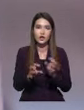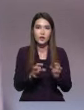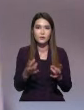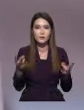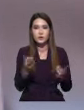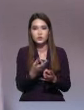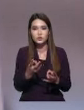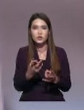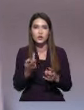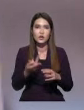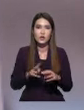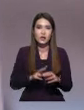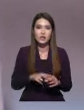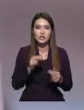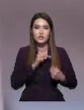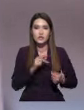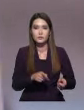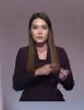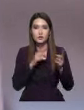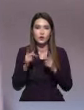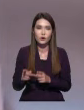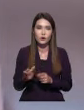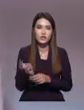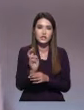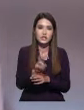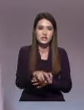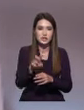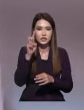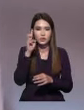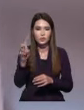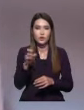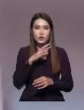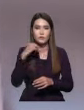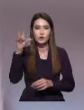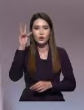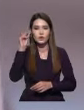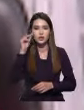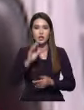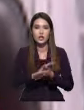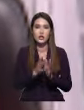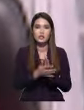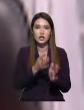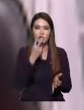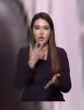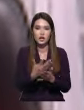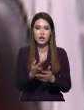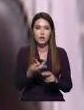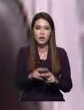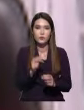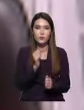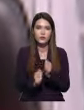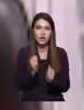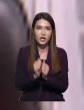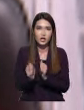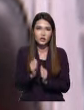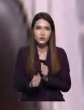Бұл дегеніміз елімізге көшіп келушілердің санынан көшіп кетушілердің саны басым болды. Көші-қонның оң нәтижесі,